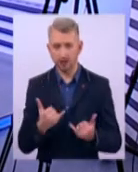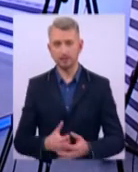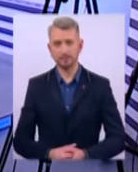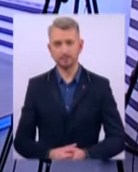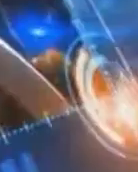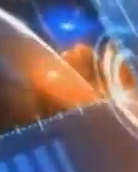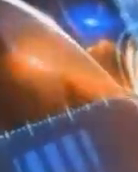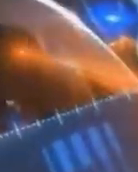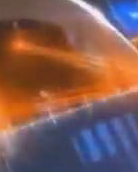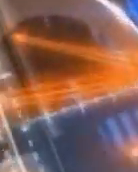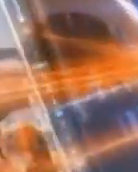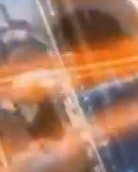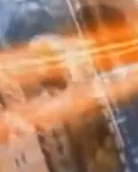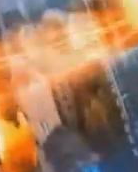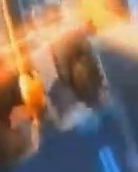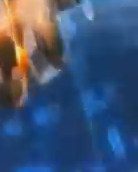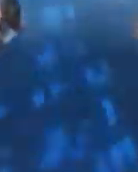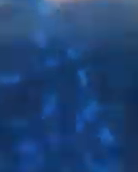починаємо.